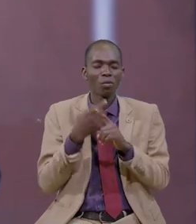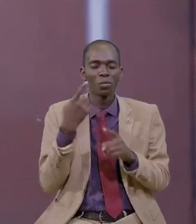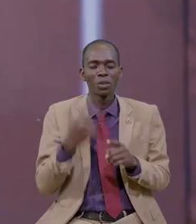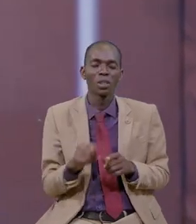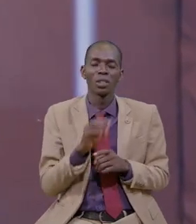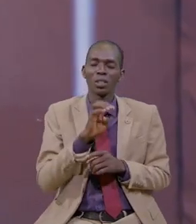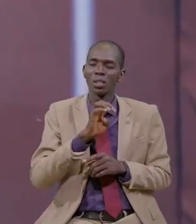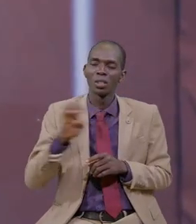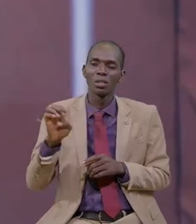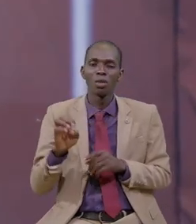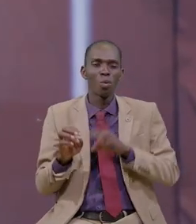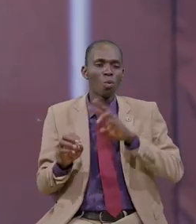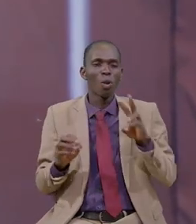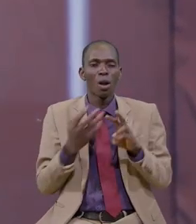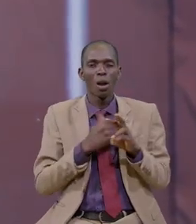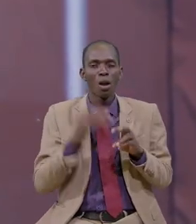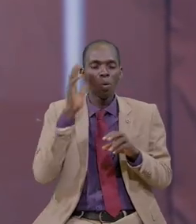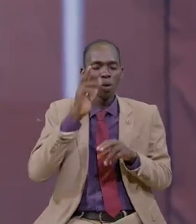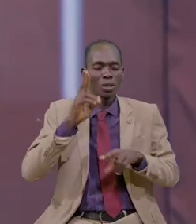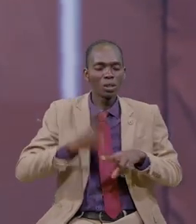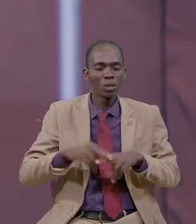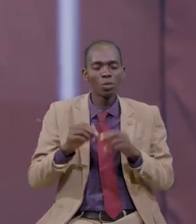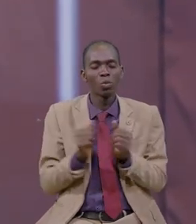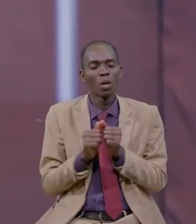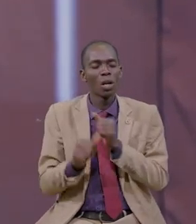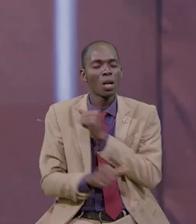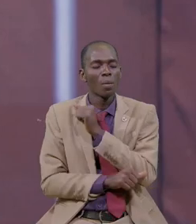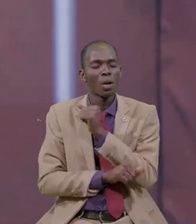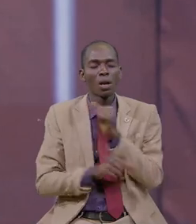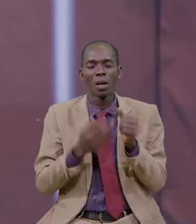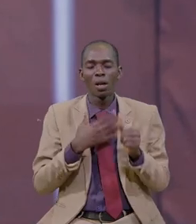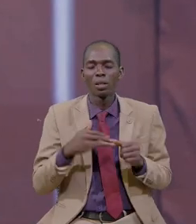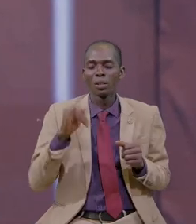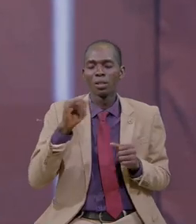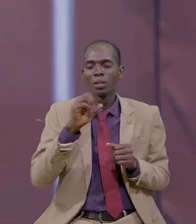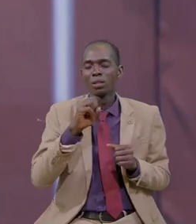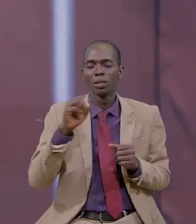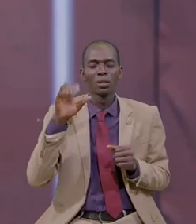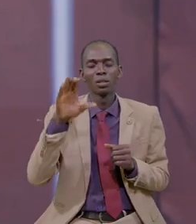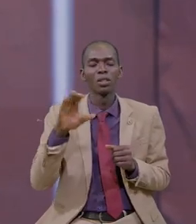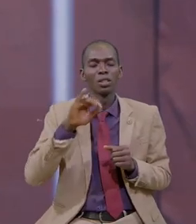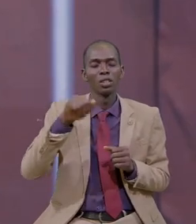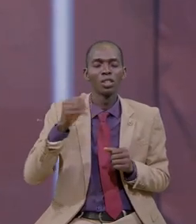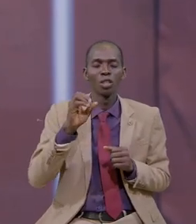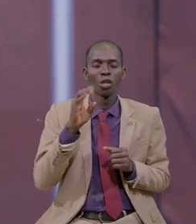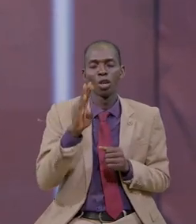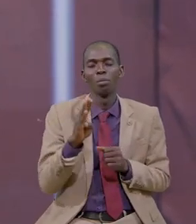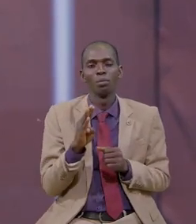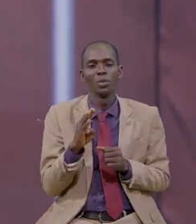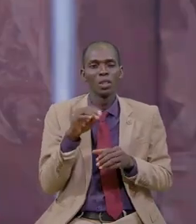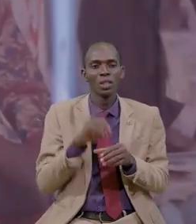de l'Occident et seront à table avec Abraham, Isaac et Jacob dans le royaume